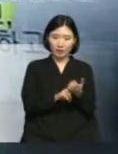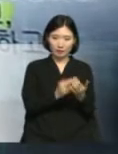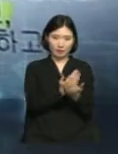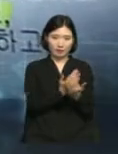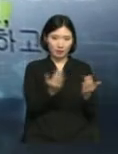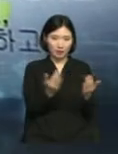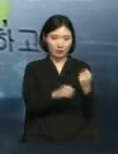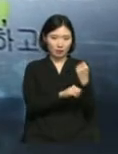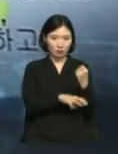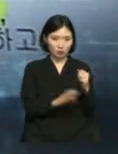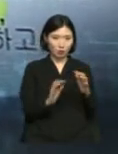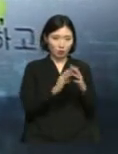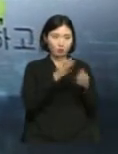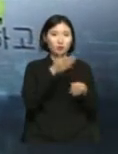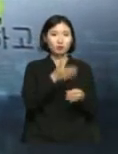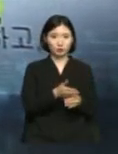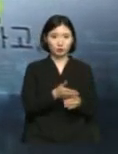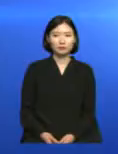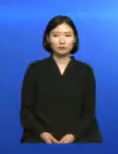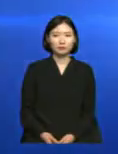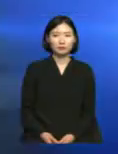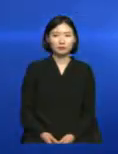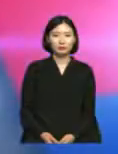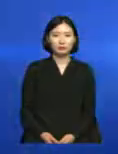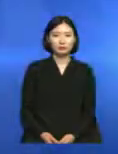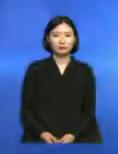진행했습니다. 첫 소식 천서연 기자입니다.